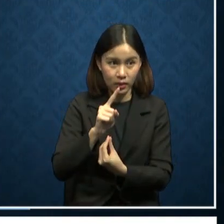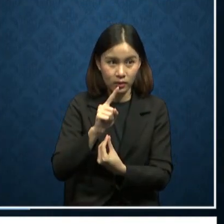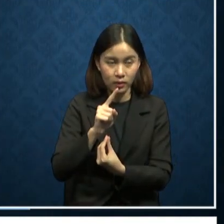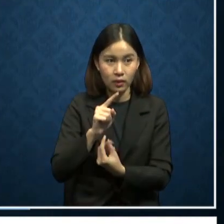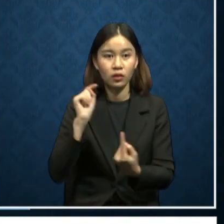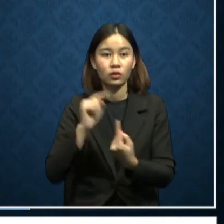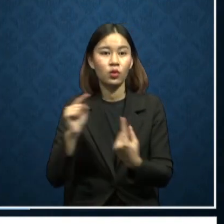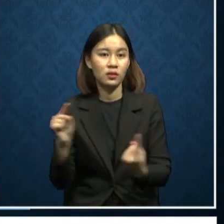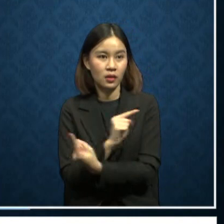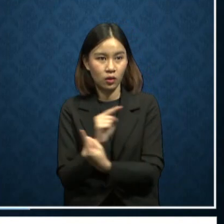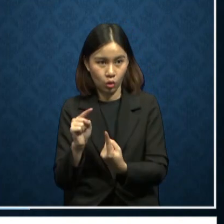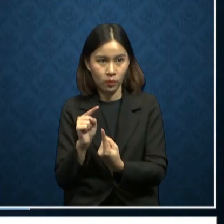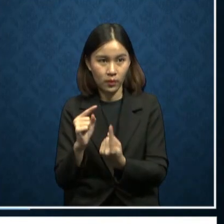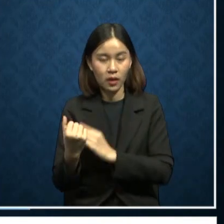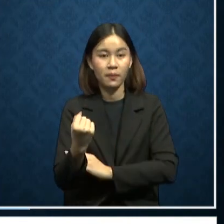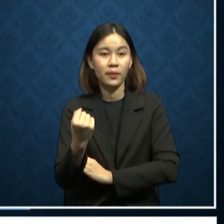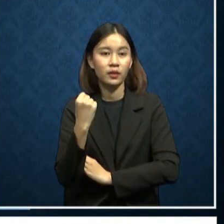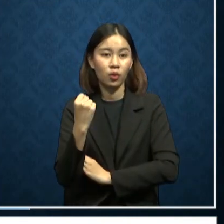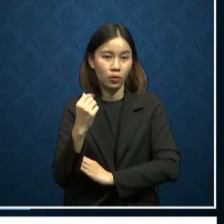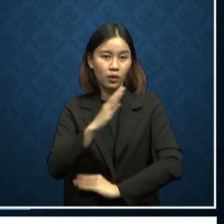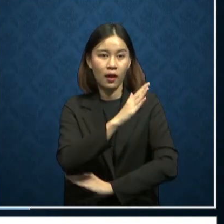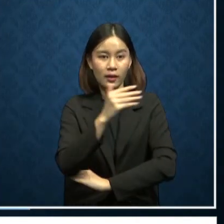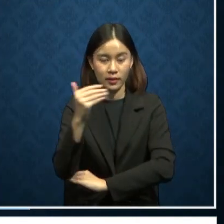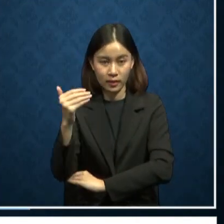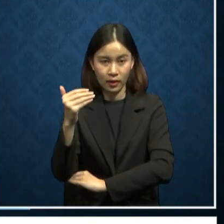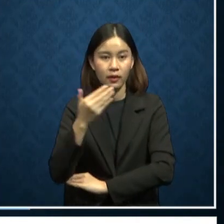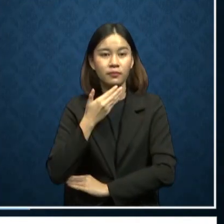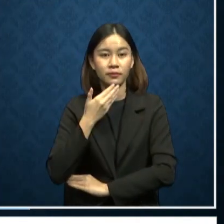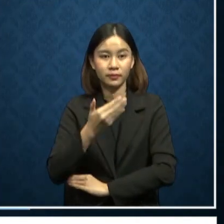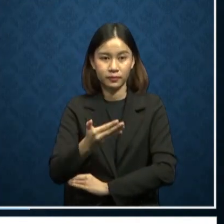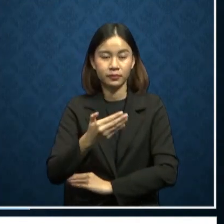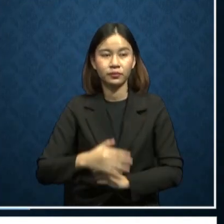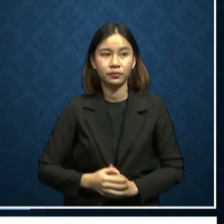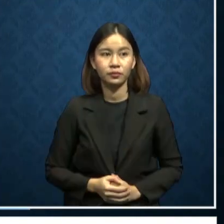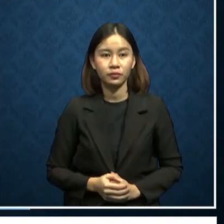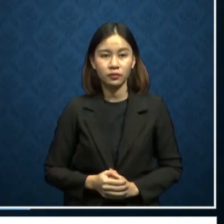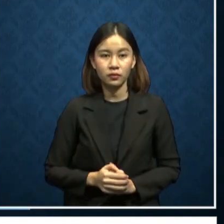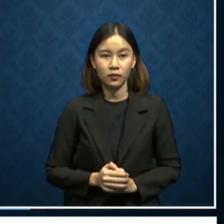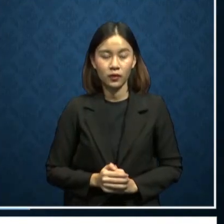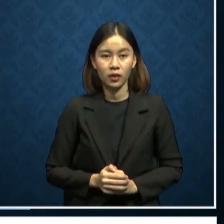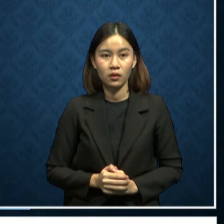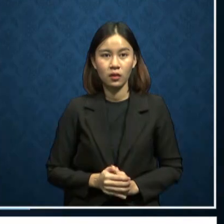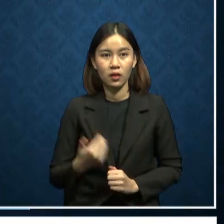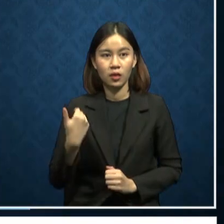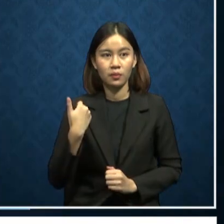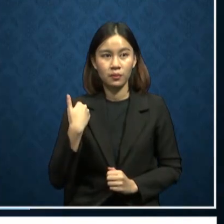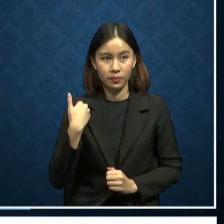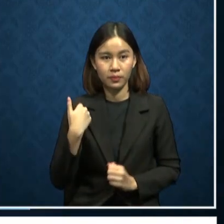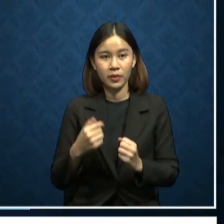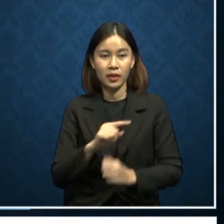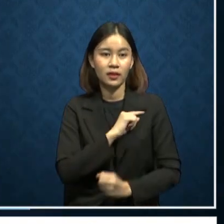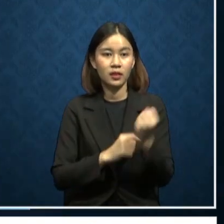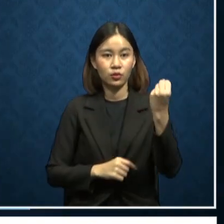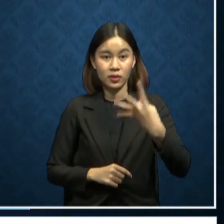คุณค่าต่อสังคมและความมั่นคงของชาติอย่างยั่งยืนโดยมีภาสกิจ 4ประการ